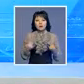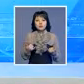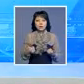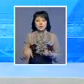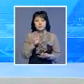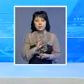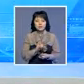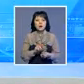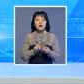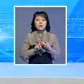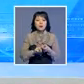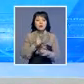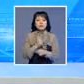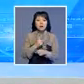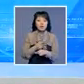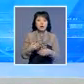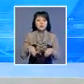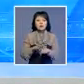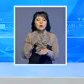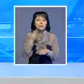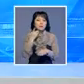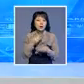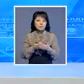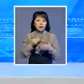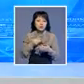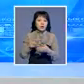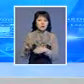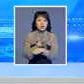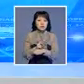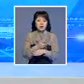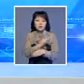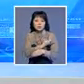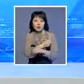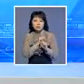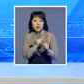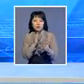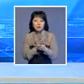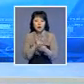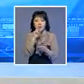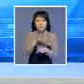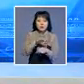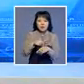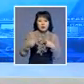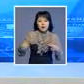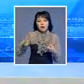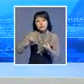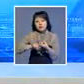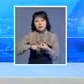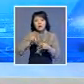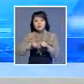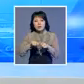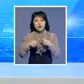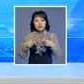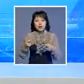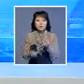Қазір эпидемиологиялық мерзім басталып, тұмаудың қозып тұрған шағы. Вирустың доңыз тұмауы, құс тұмауы деген құлақ есіп көзгермеген түрлер пайда